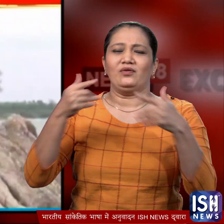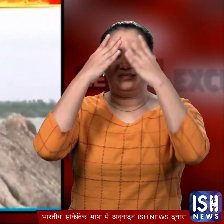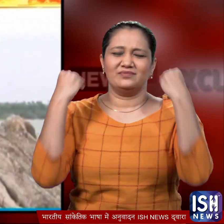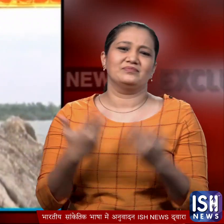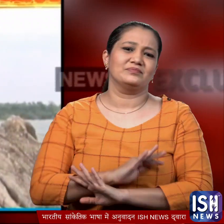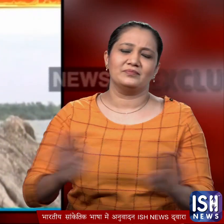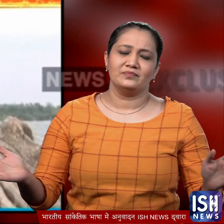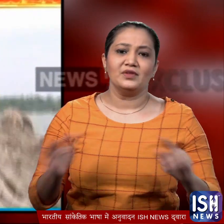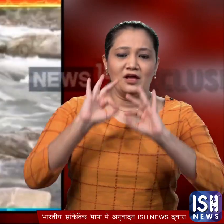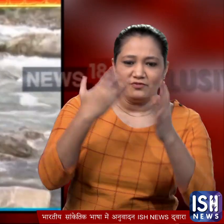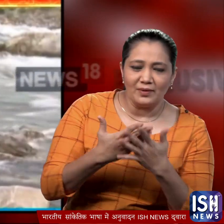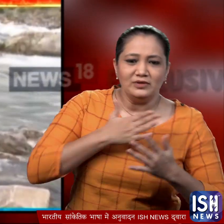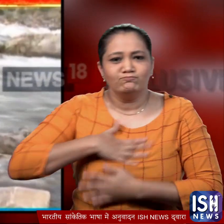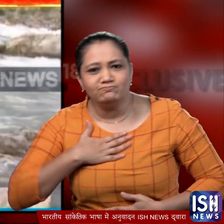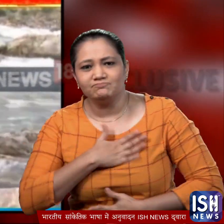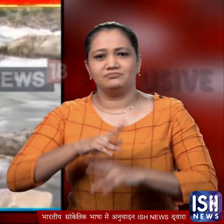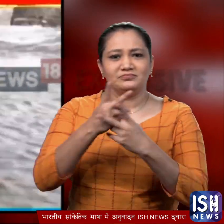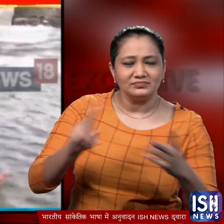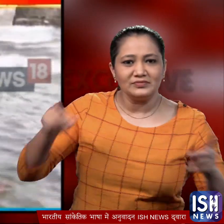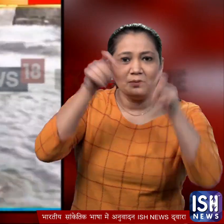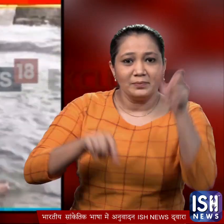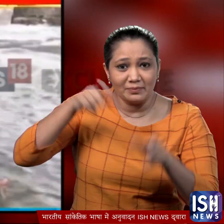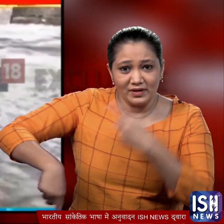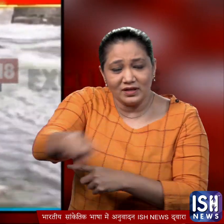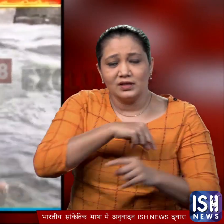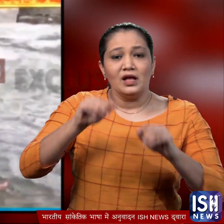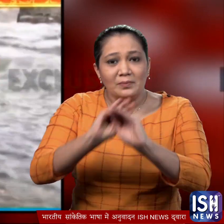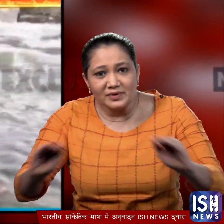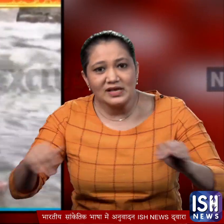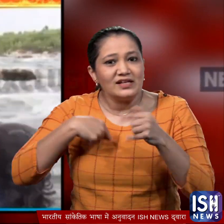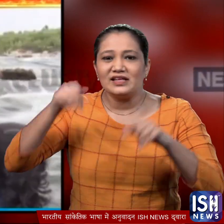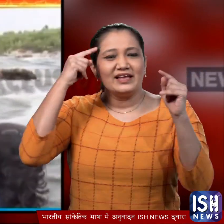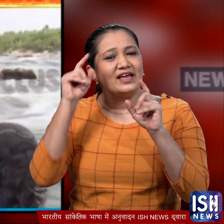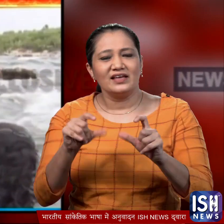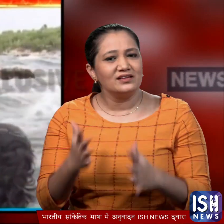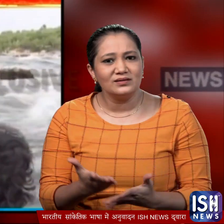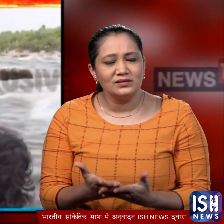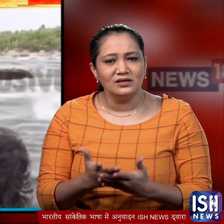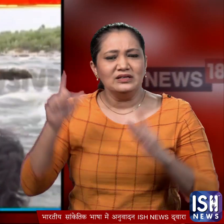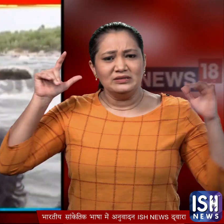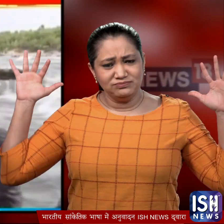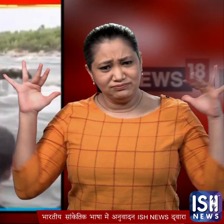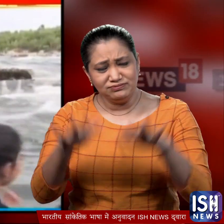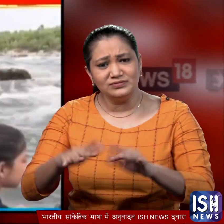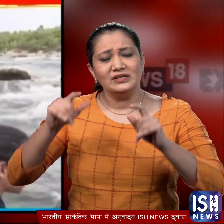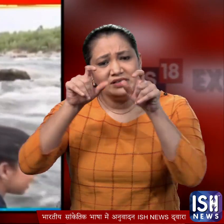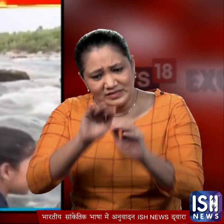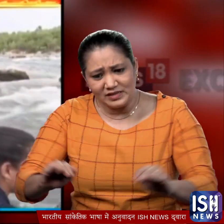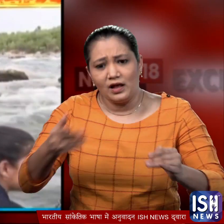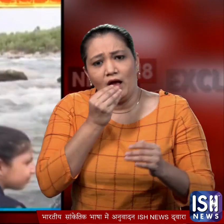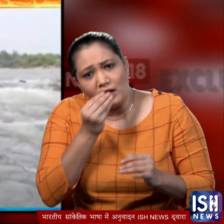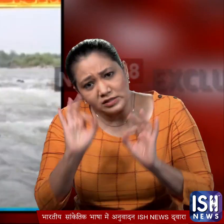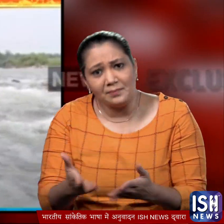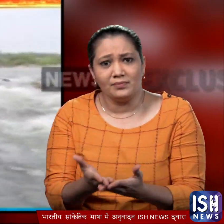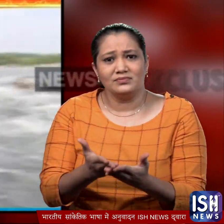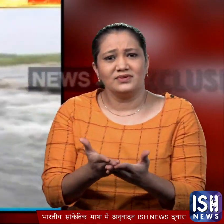जाइए। परिवार के साथ मौज मस्ती करने पहुंचे इन लोगों को बच्चों तक की फिक्र नहीं थी। उल्टा भीड़ भाड़ के बीच वो उन्हें वहीं पर खाना खिलाने